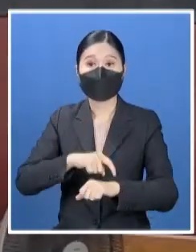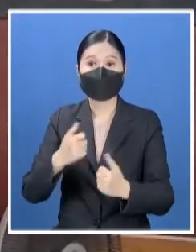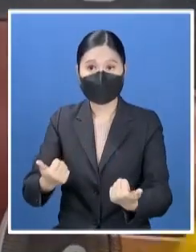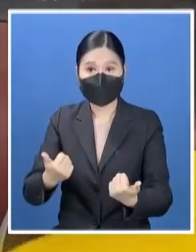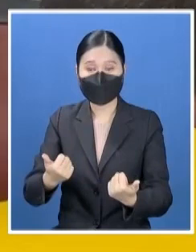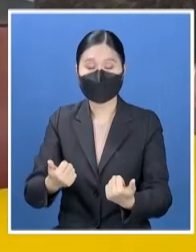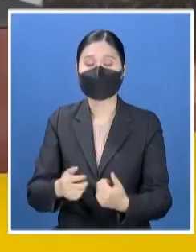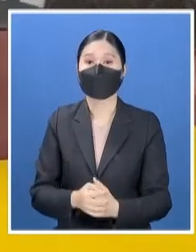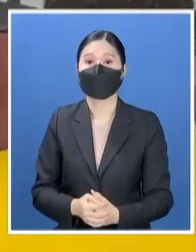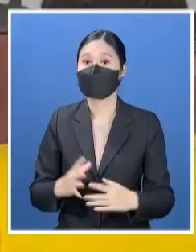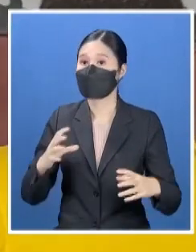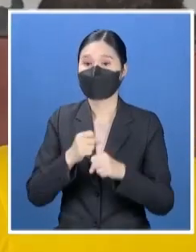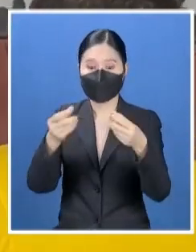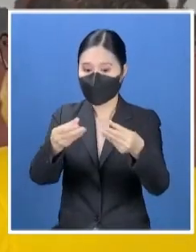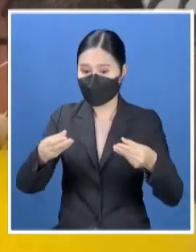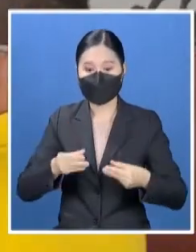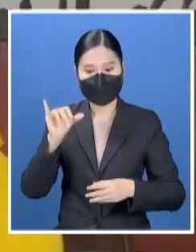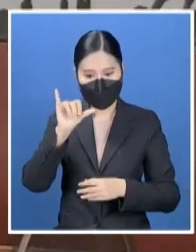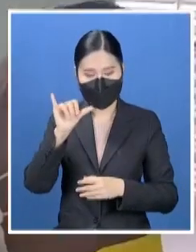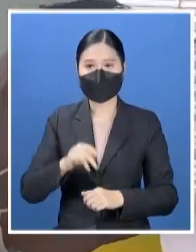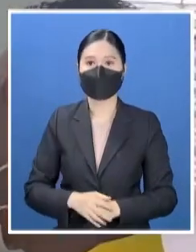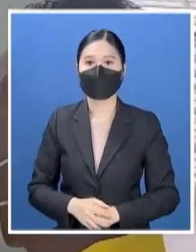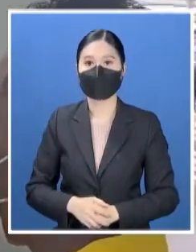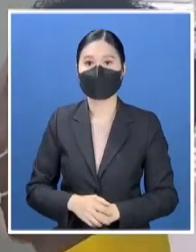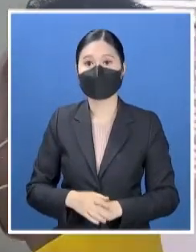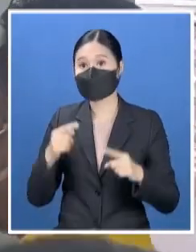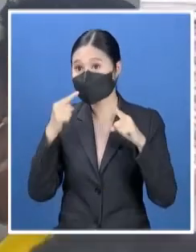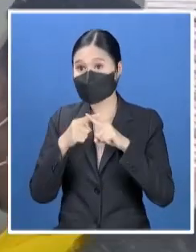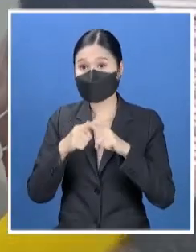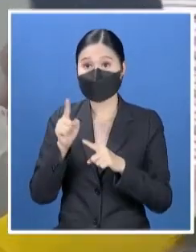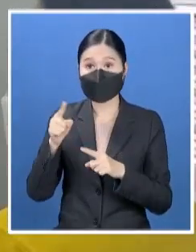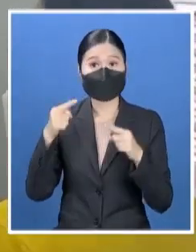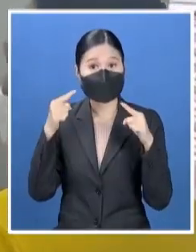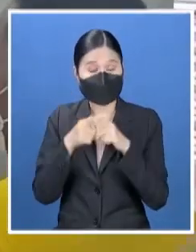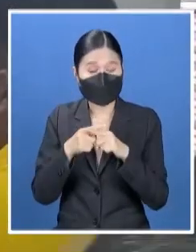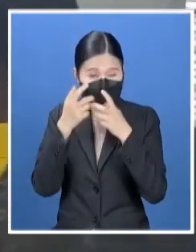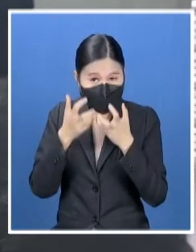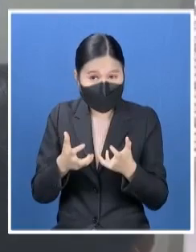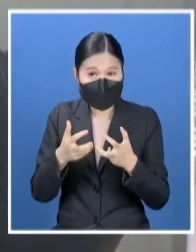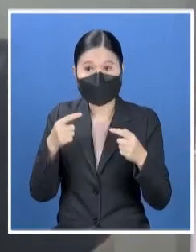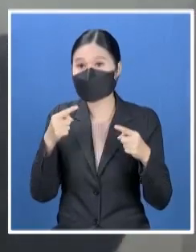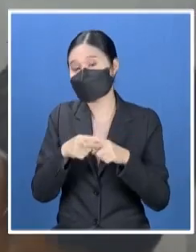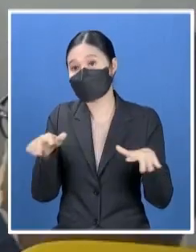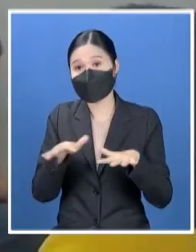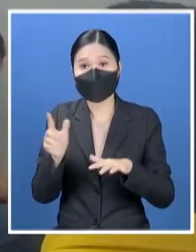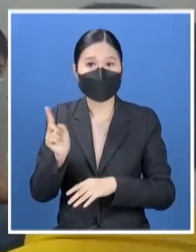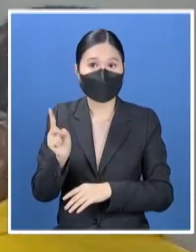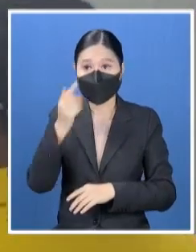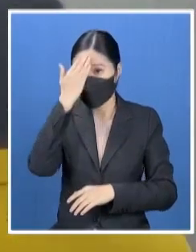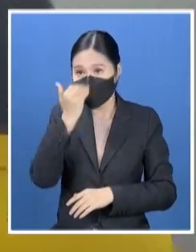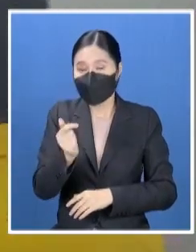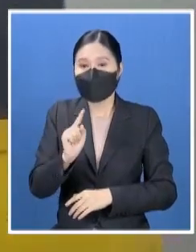ถึงขณะนี้ยังไม่มีการสรุปสำนวนว่าบาดเจ็บแบบเนี้ยบาดเจ็บสาหัสหรือบาดเจ็บธรรมดา